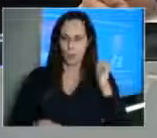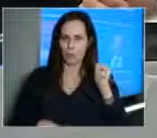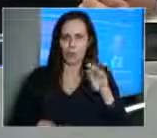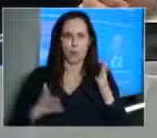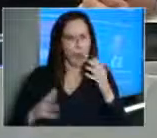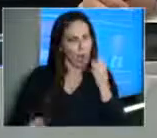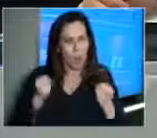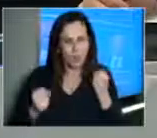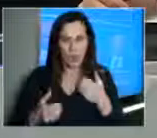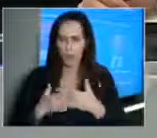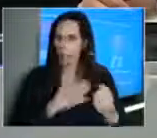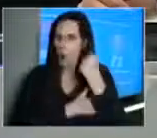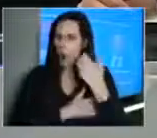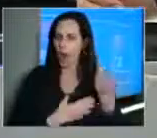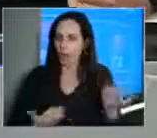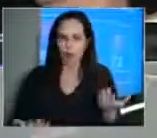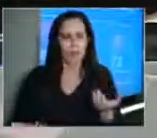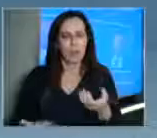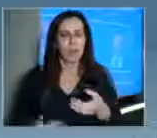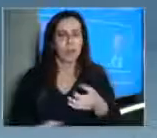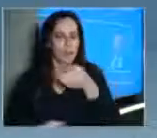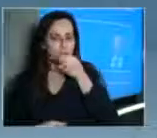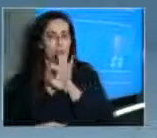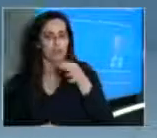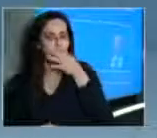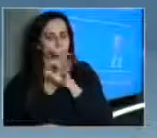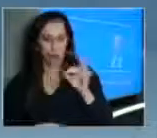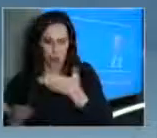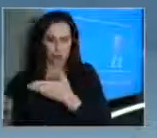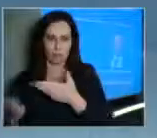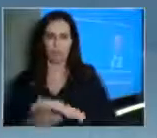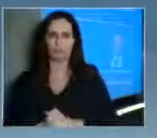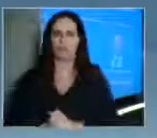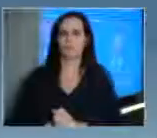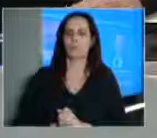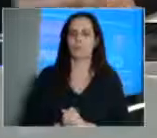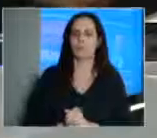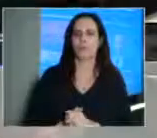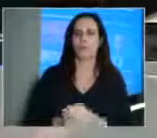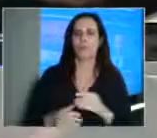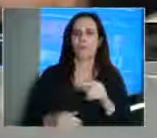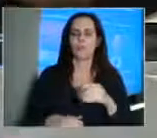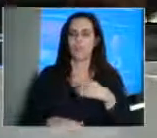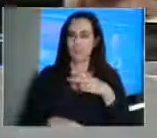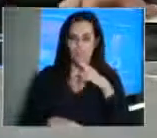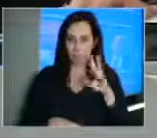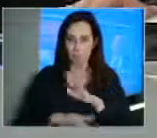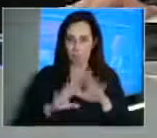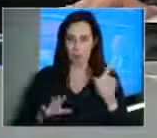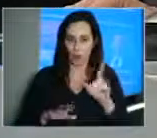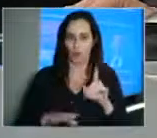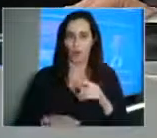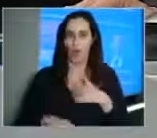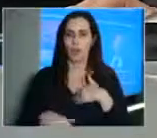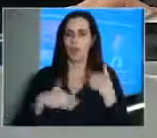אם כל כך קשה ואין כוח ולהיות בקואליציה, שאלה מעולה, בוא נאפשר לאבן להשיב עליה. רק עוד דבר אחד, שאני מבטיח שאף פעם לא נאמר,